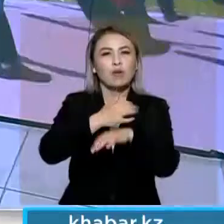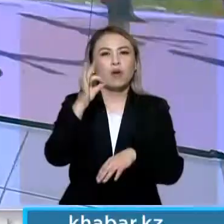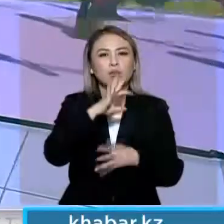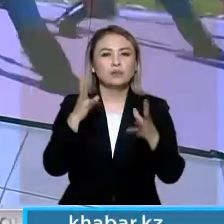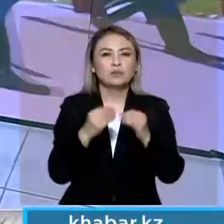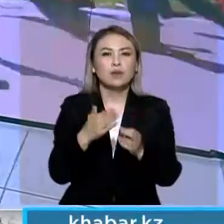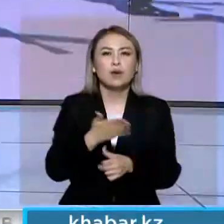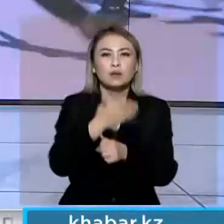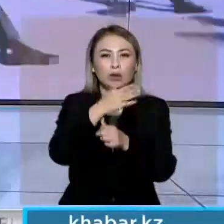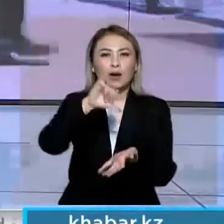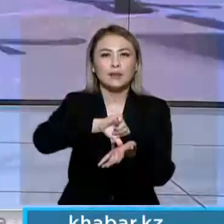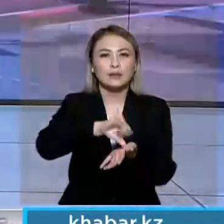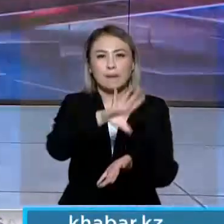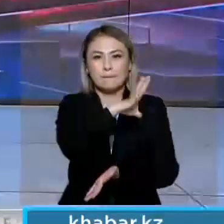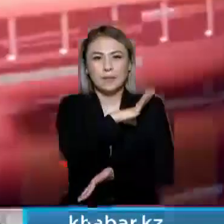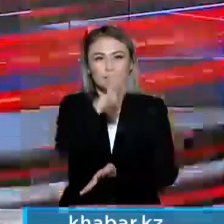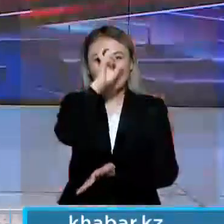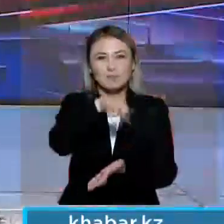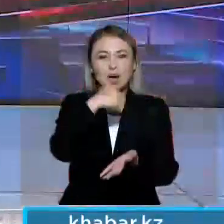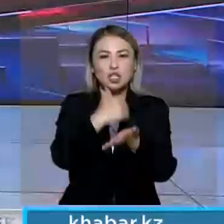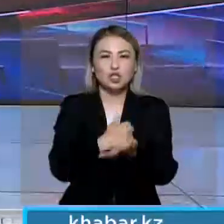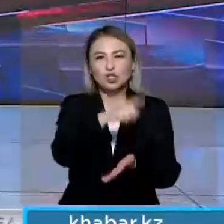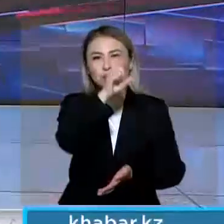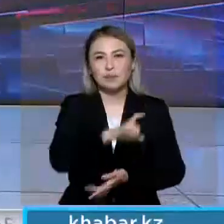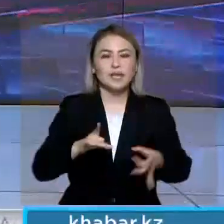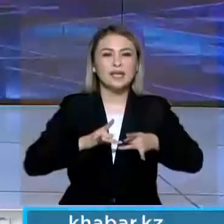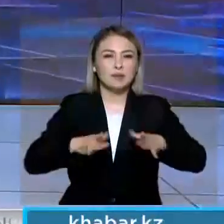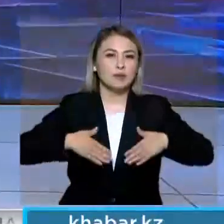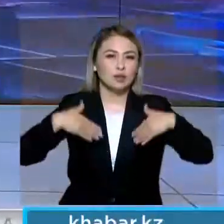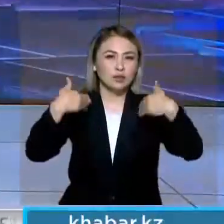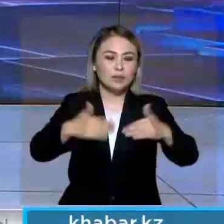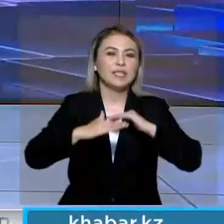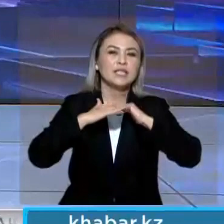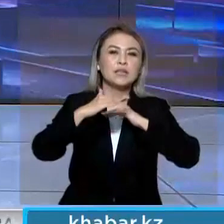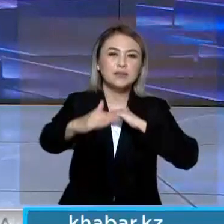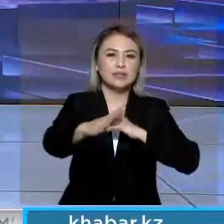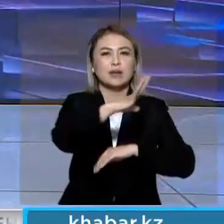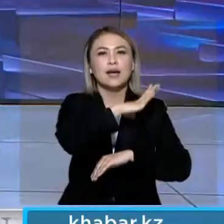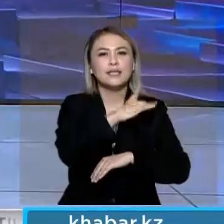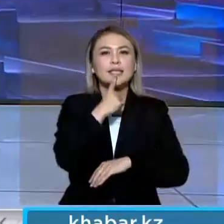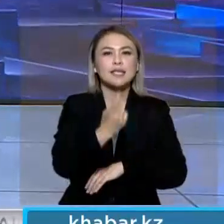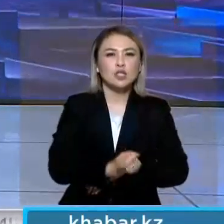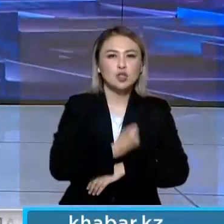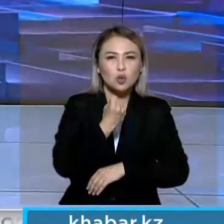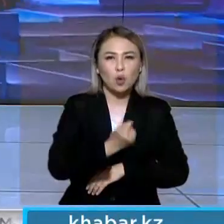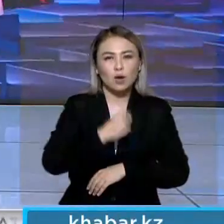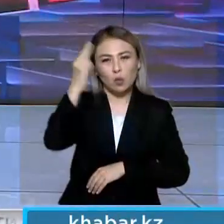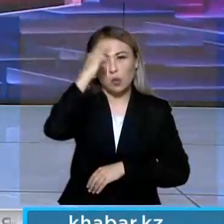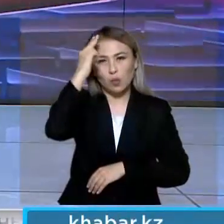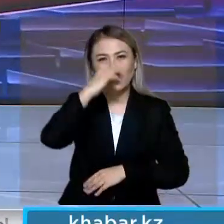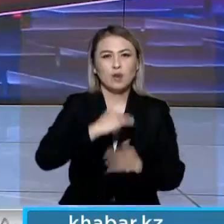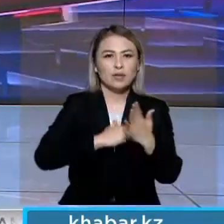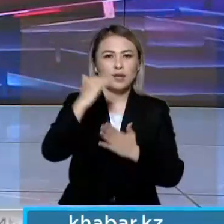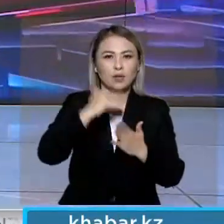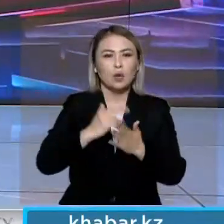рәсіміне қатысты. Шара барысында мемлекет басшысы жұртшылықты мерекемен құттықтап, еліміздегі әскери жоғарғы